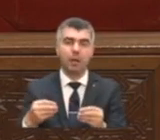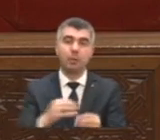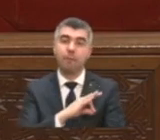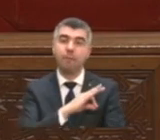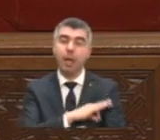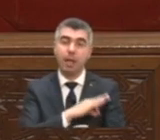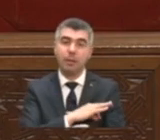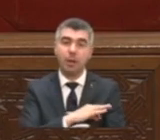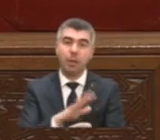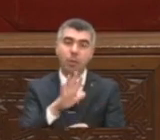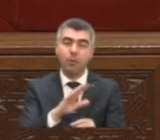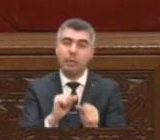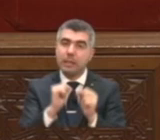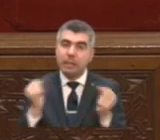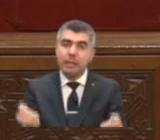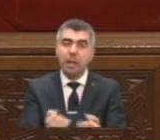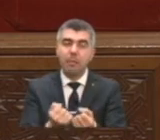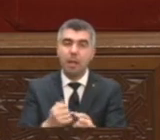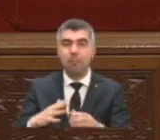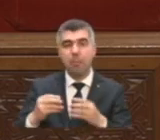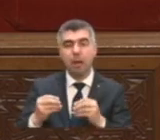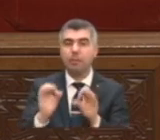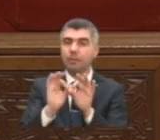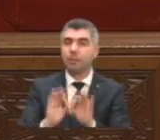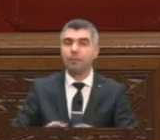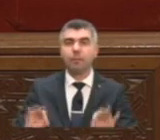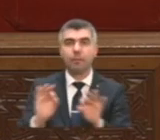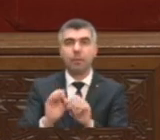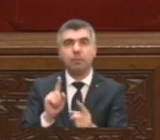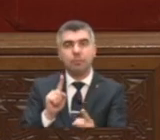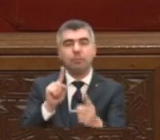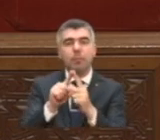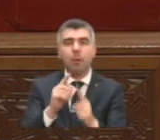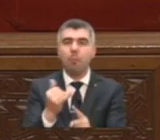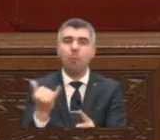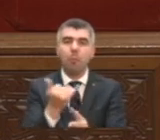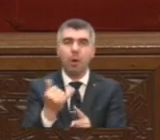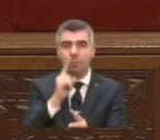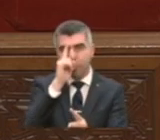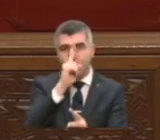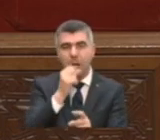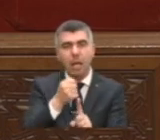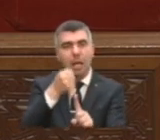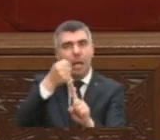الساعه من واحد التنميه اللي عرفتها مدينه مراكش، ولكن هذا هو الهدف ديالنا وهذا هو الدور ديالنا وغادي نشتغلوا